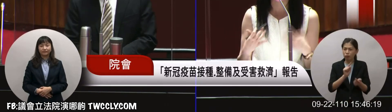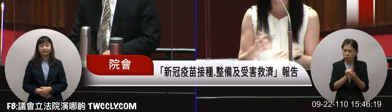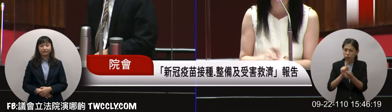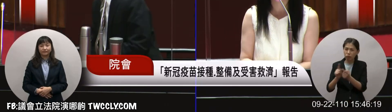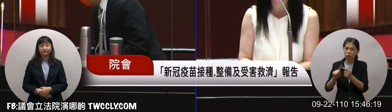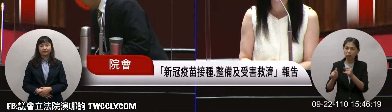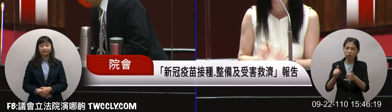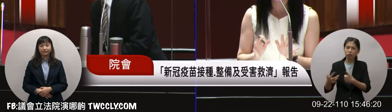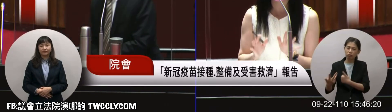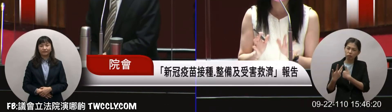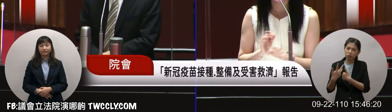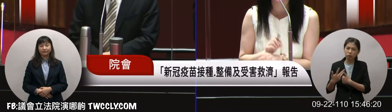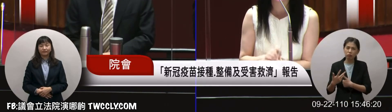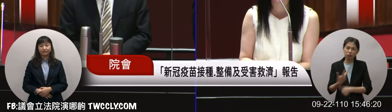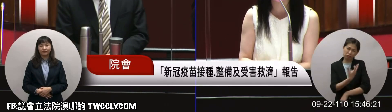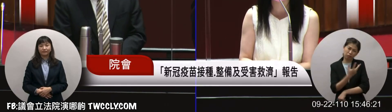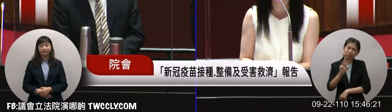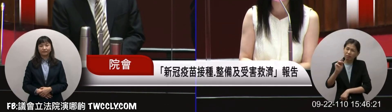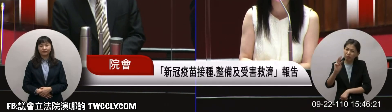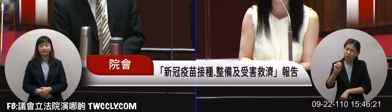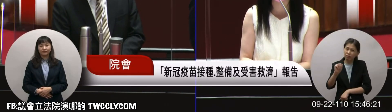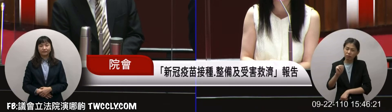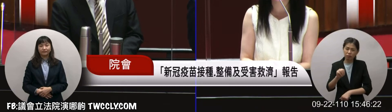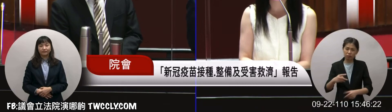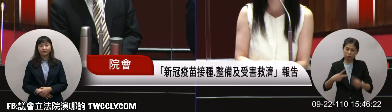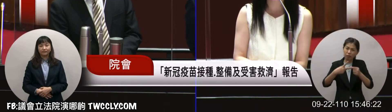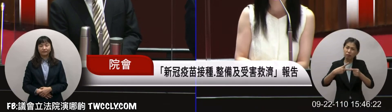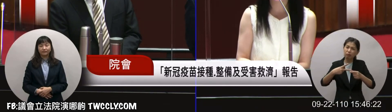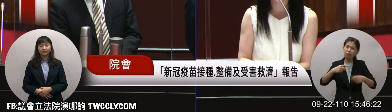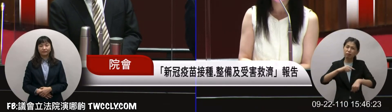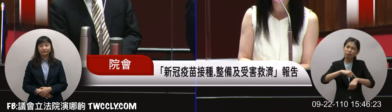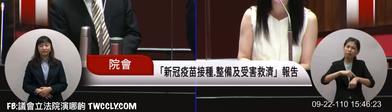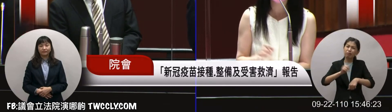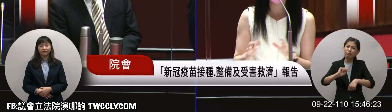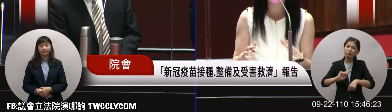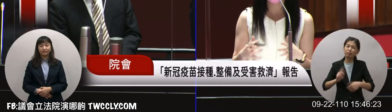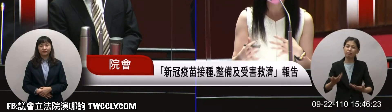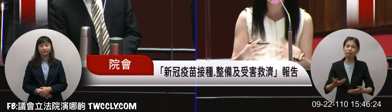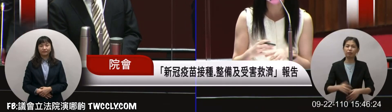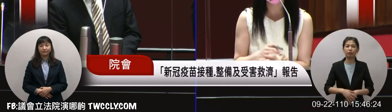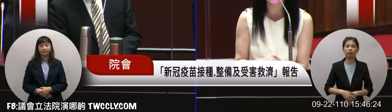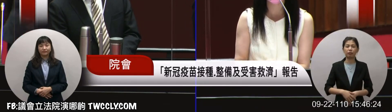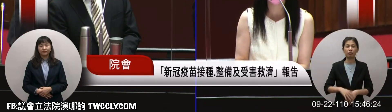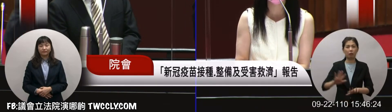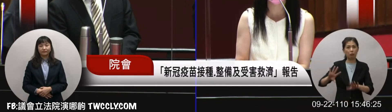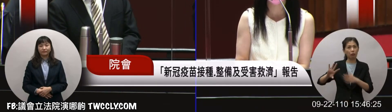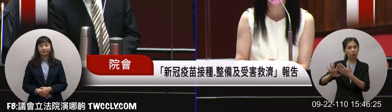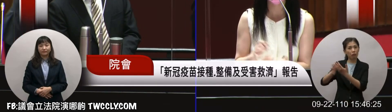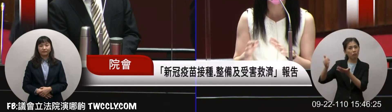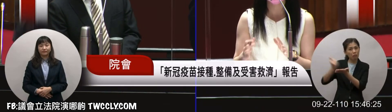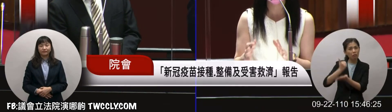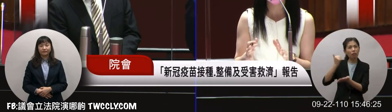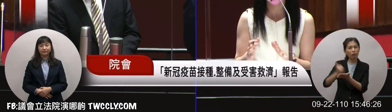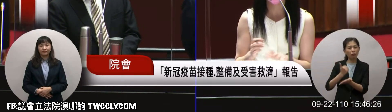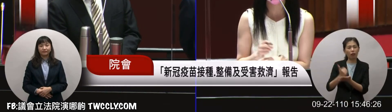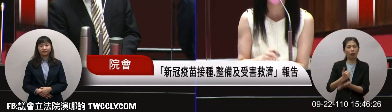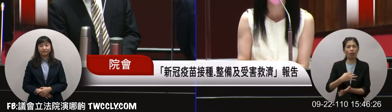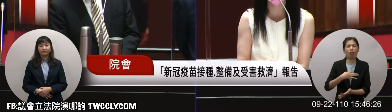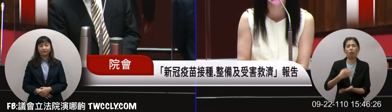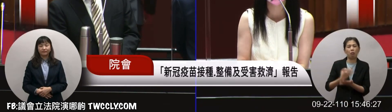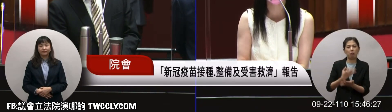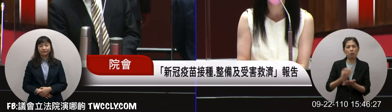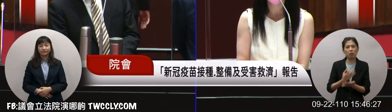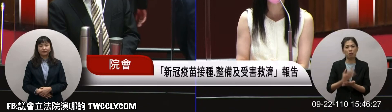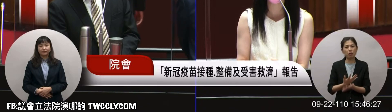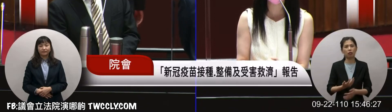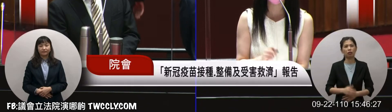众都会问说，我们到底什么时候可以打到第二剂的莫德纳？那以目前到货的状况，确实还是没有办法满足大家的